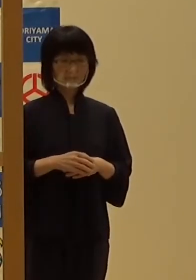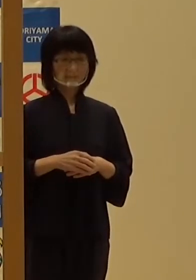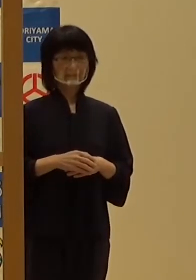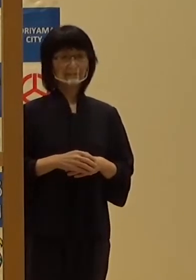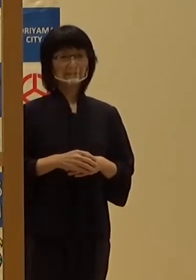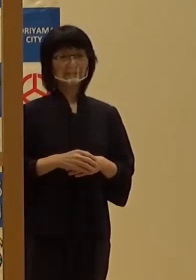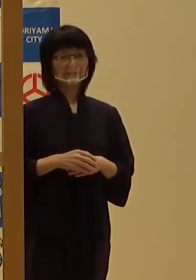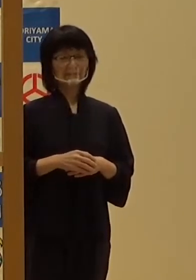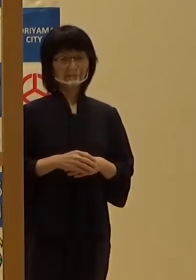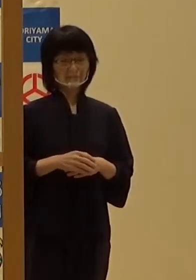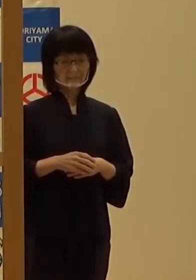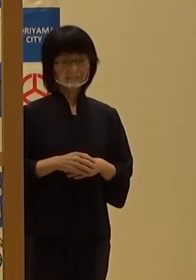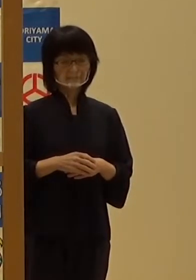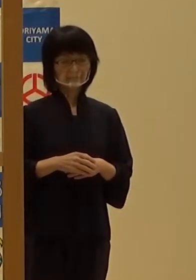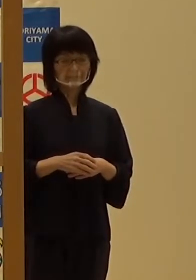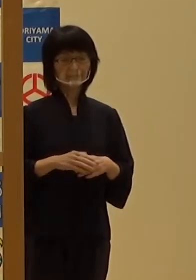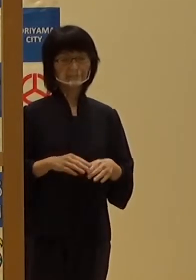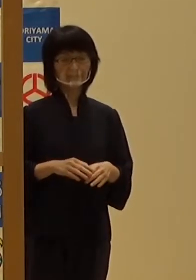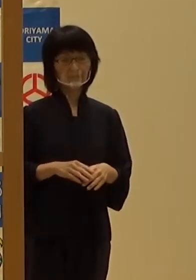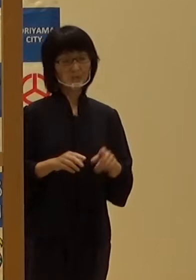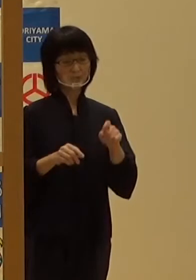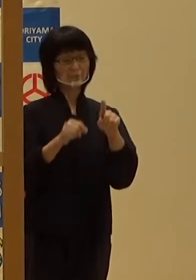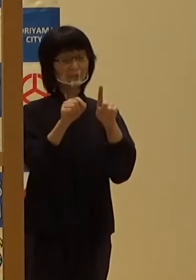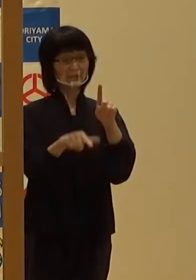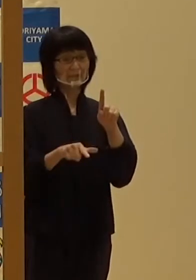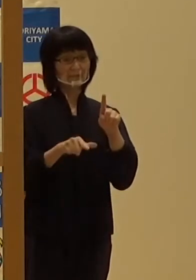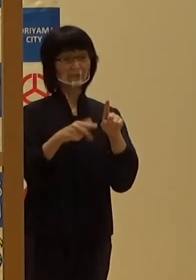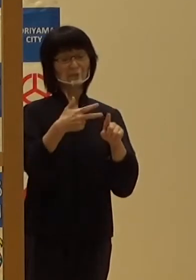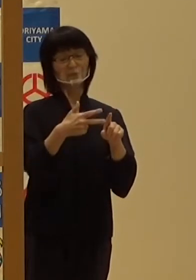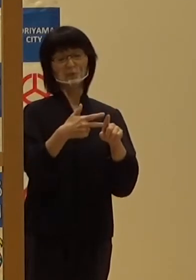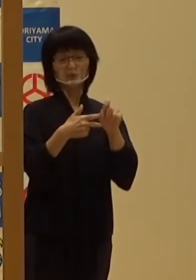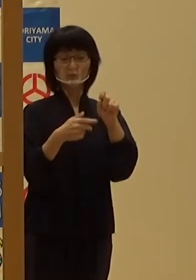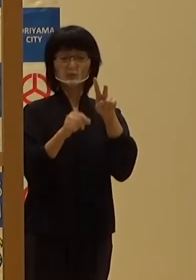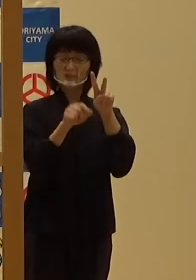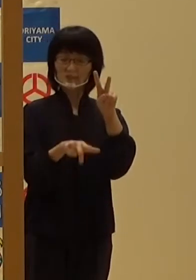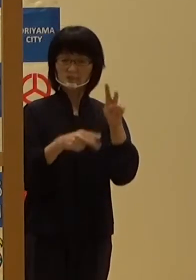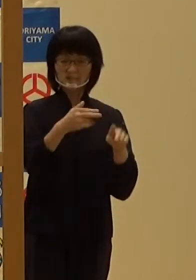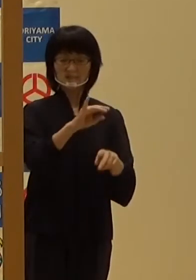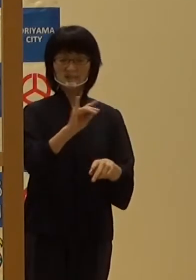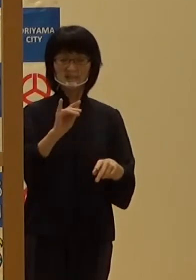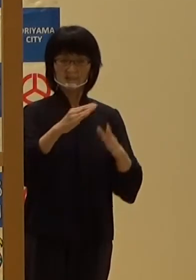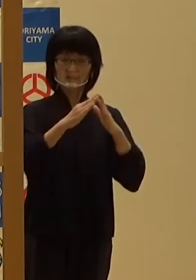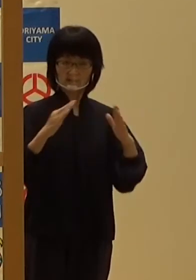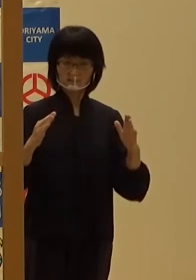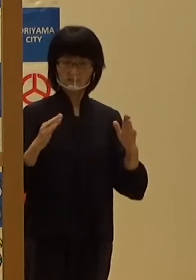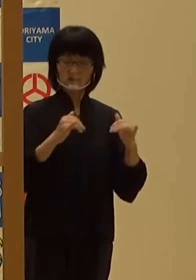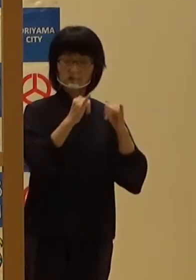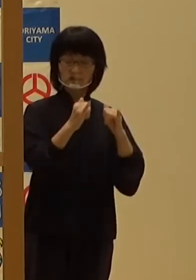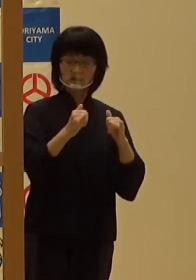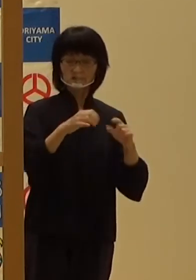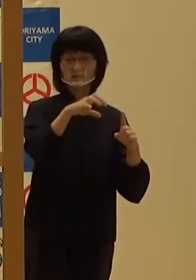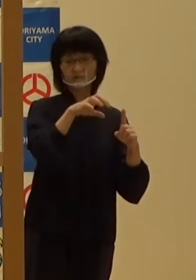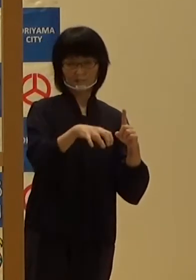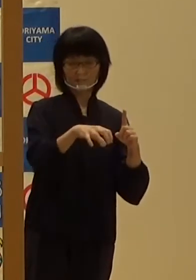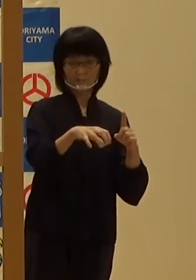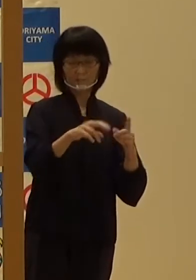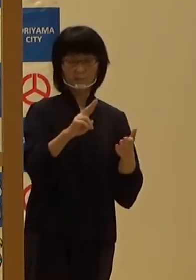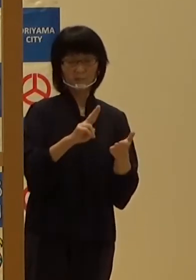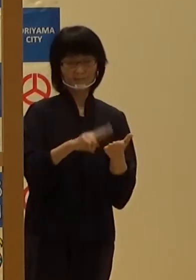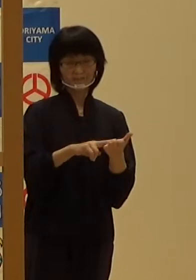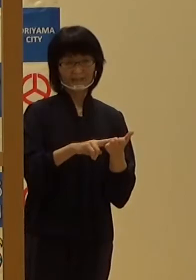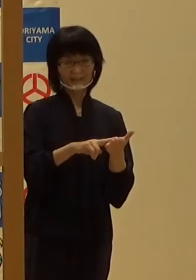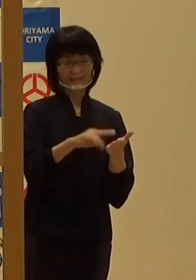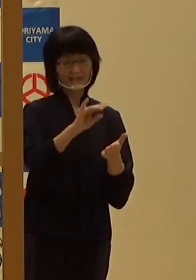ては、本年恒例の市議会12月定例会には、海西山公園等における指定管理者の指定議案